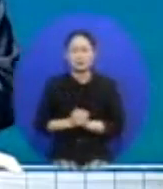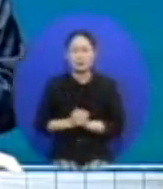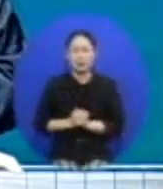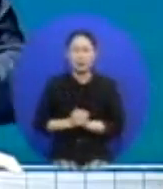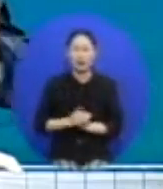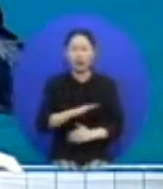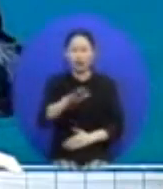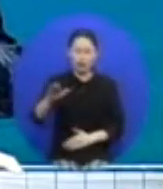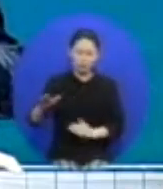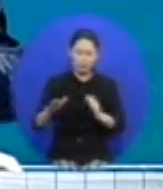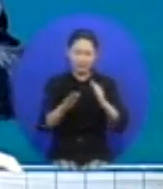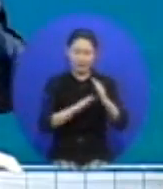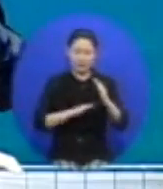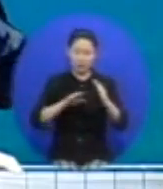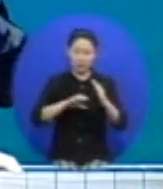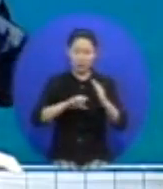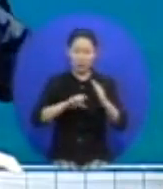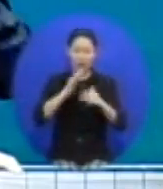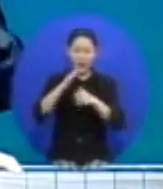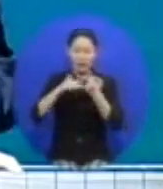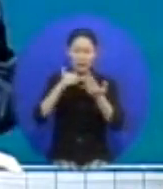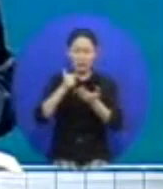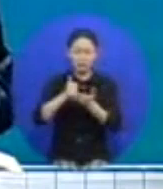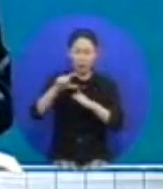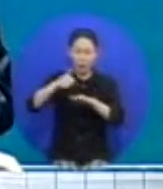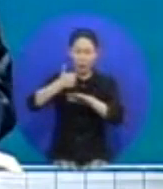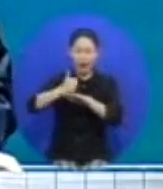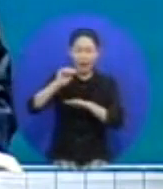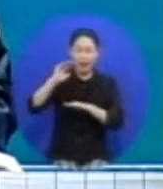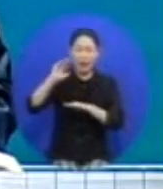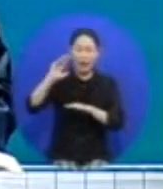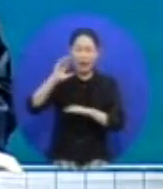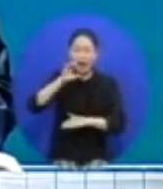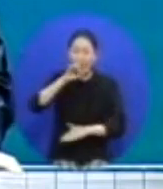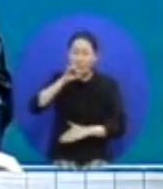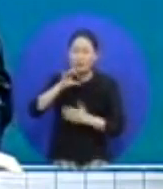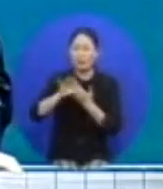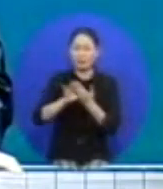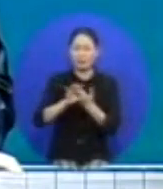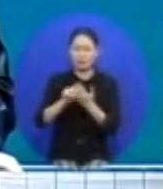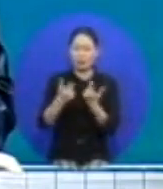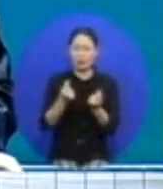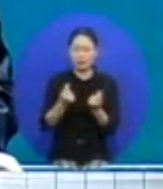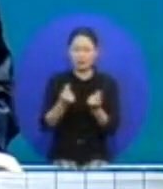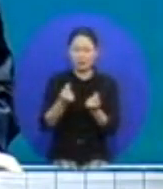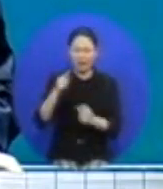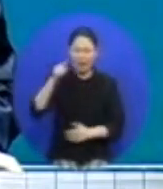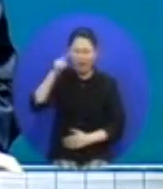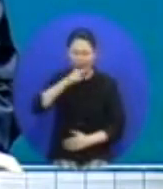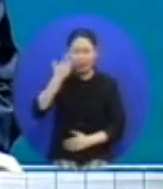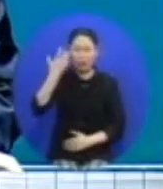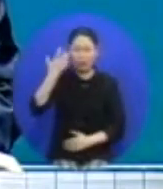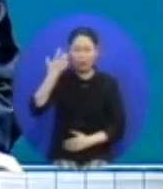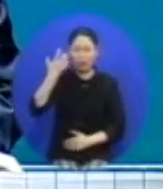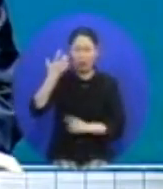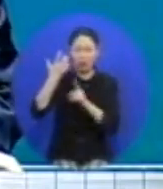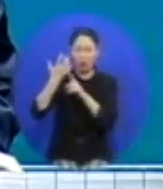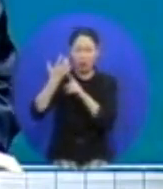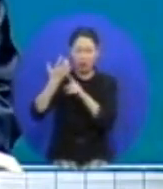여러분 가정에 하나님이 왕 되시지 않으면 이렇게 우리는 악한 영에게